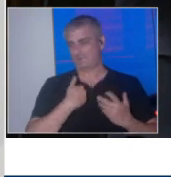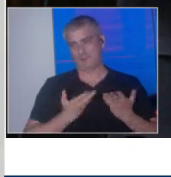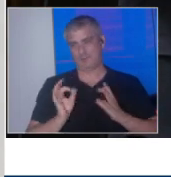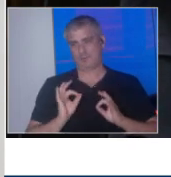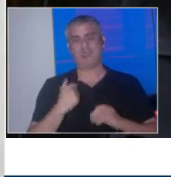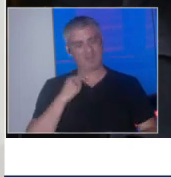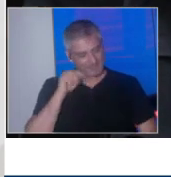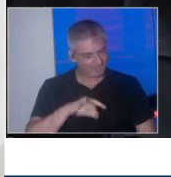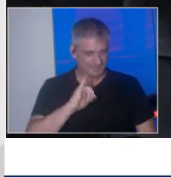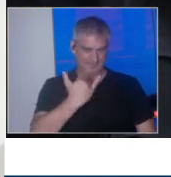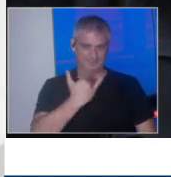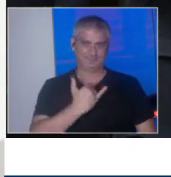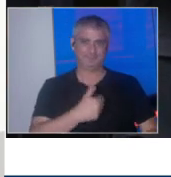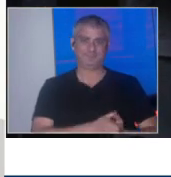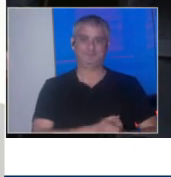לא, אבל הגעתי.